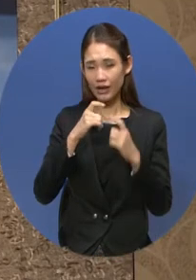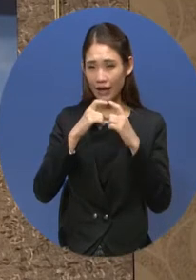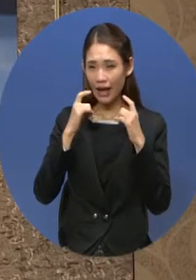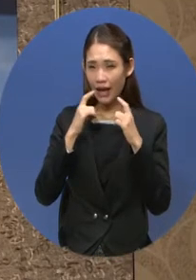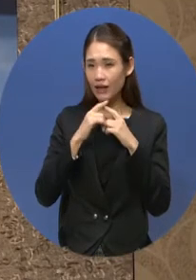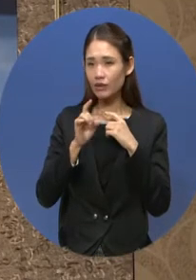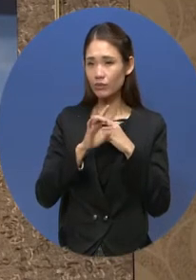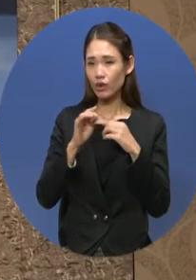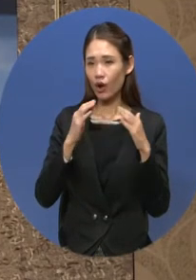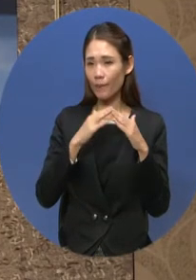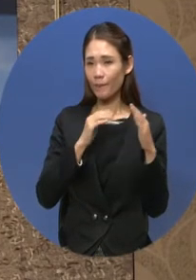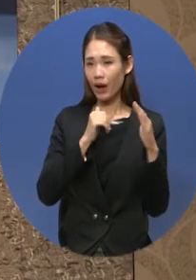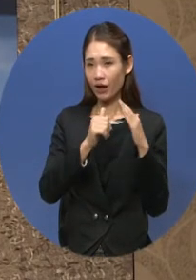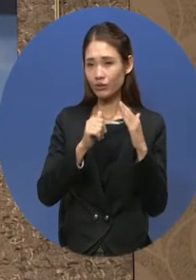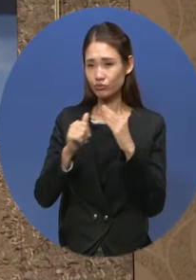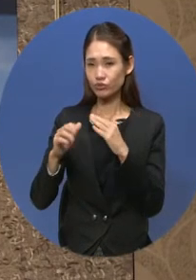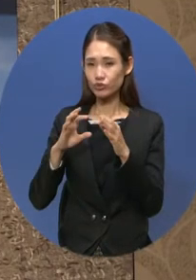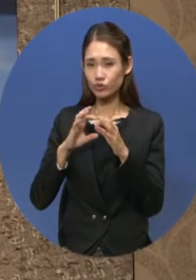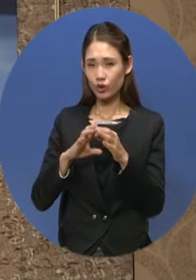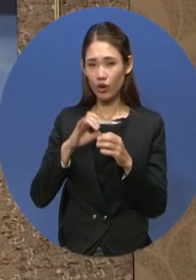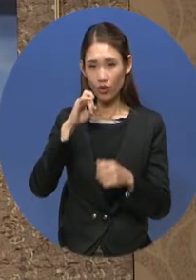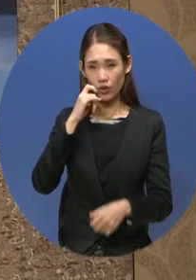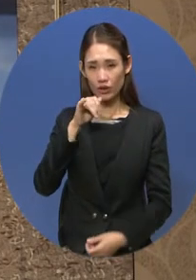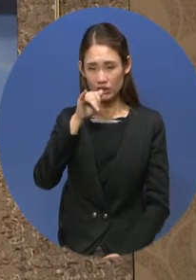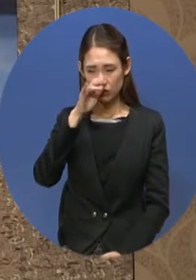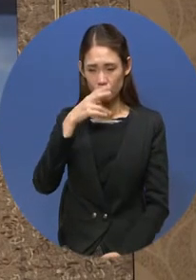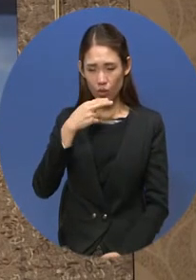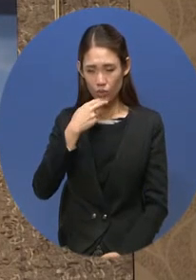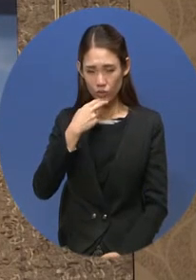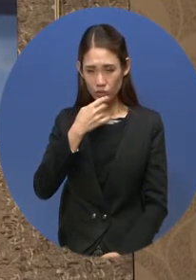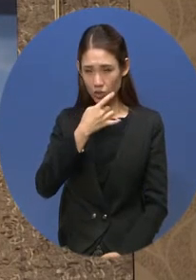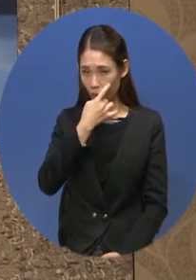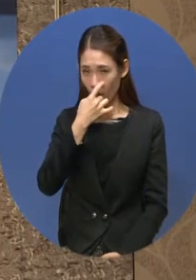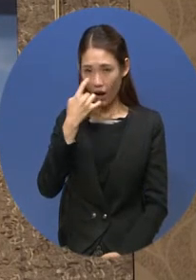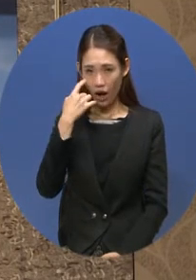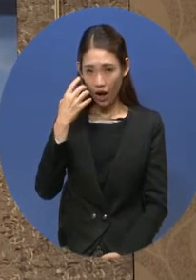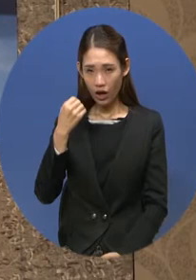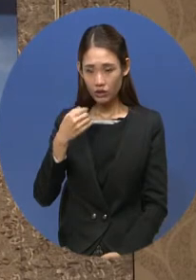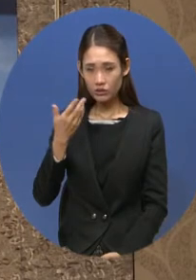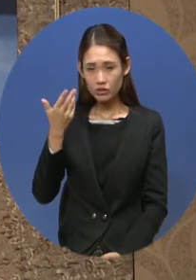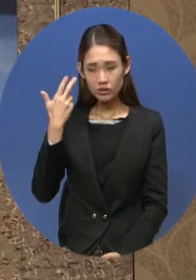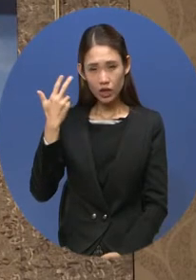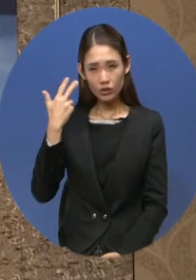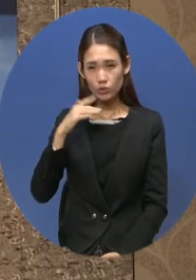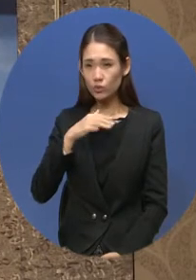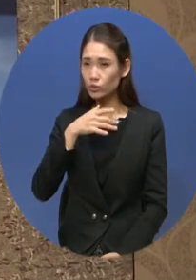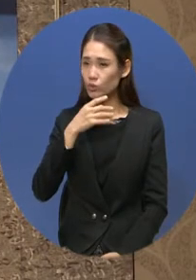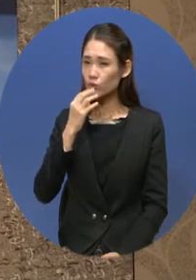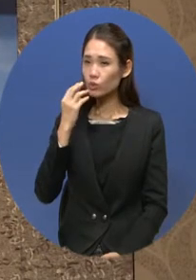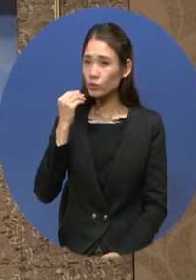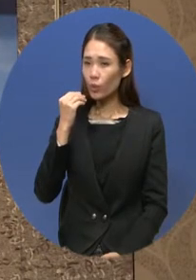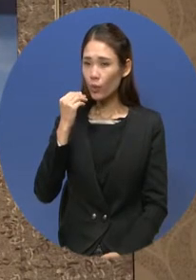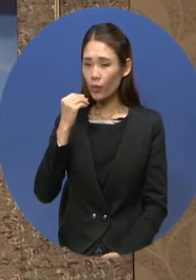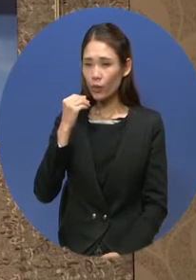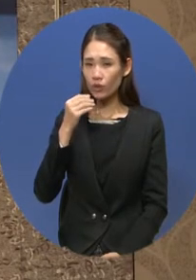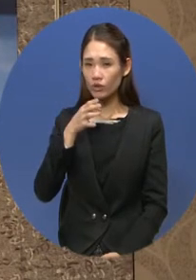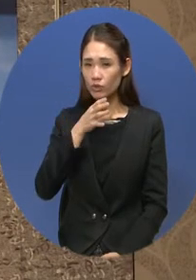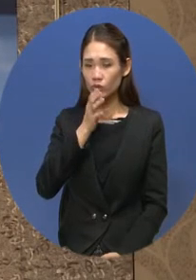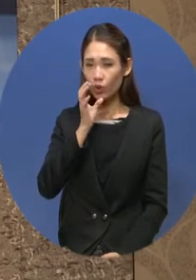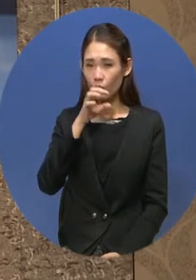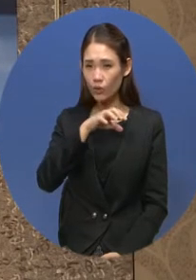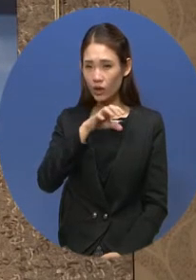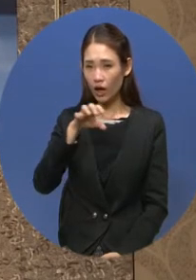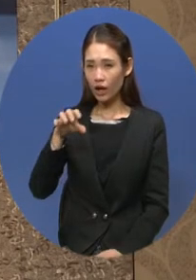개별적으로 방문을 해서 어려움이 없는지, 지난주 토요일에도 그각 경로당들이 지금 다 문을